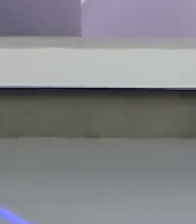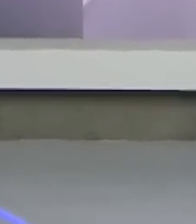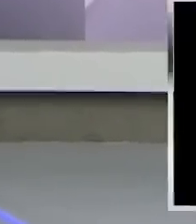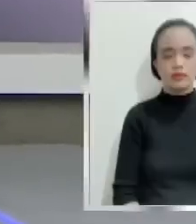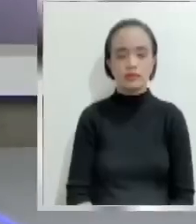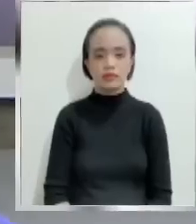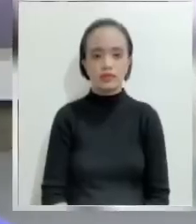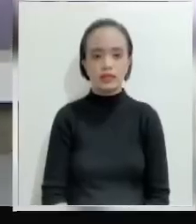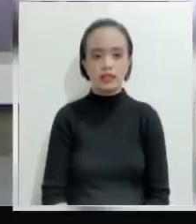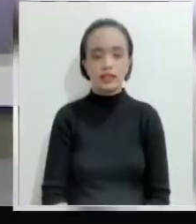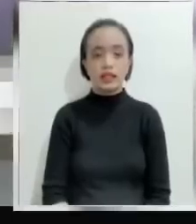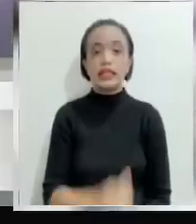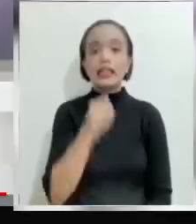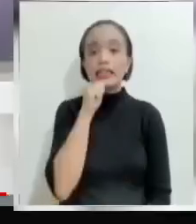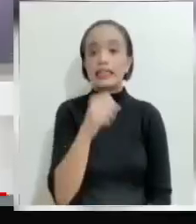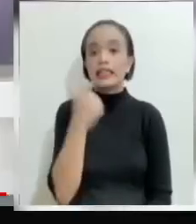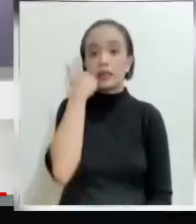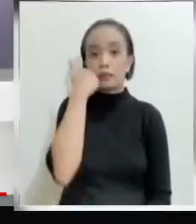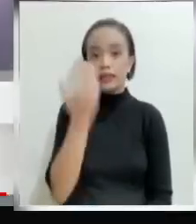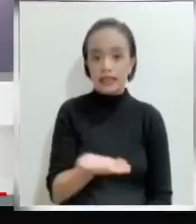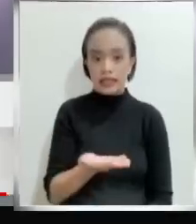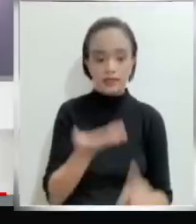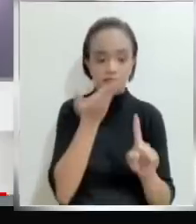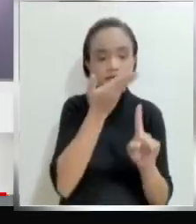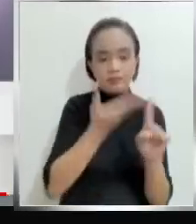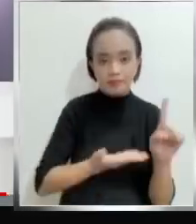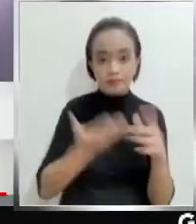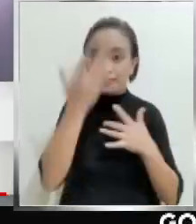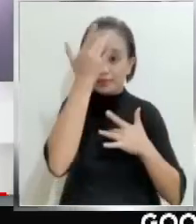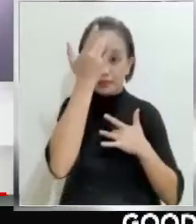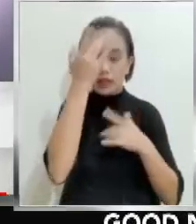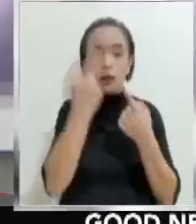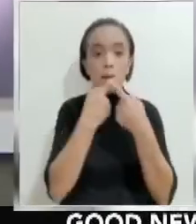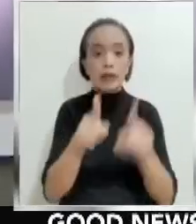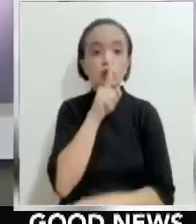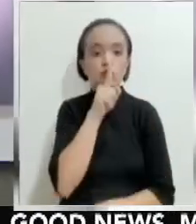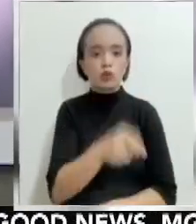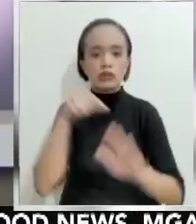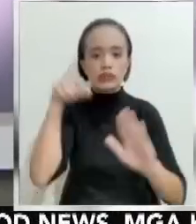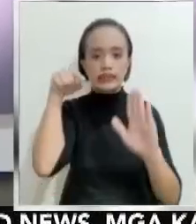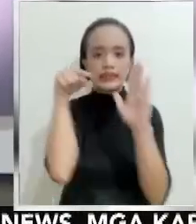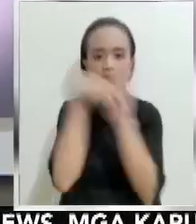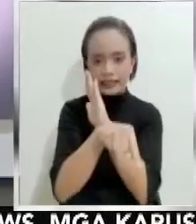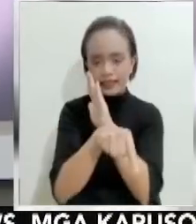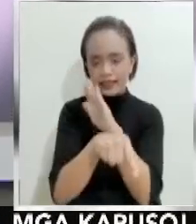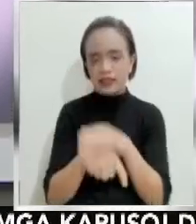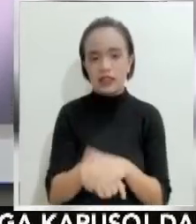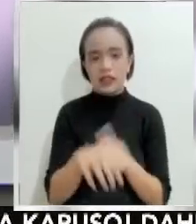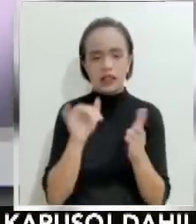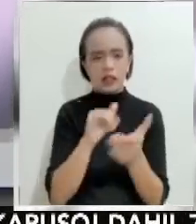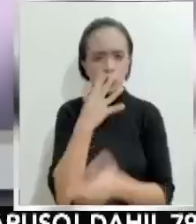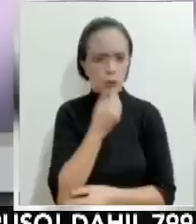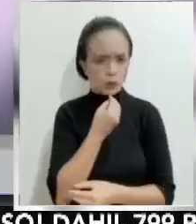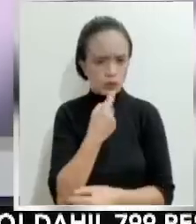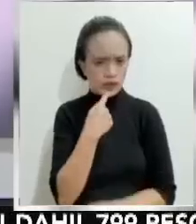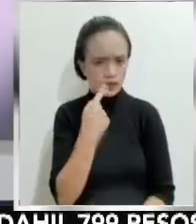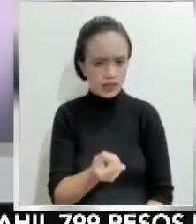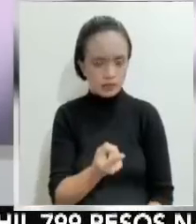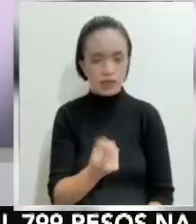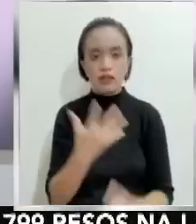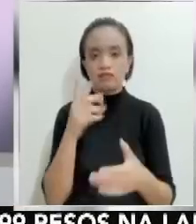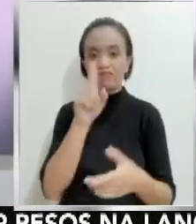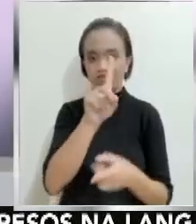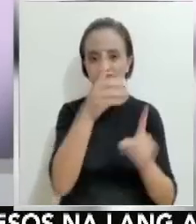namatay dahil sa sakit, kundi sadya umanong pinatay. Yan ang ibinunyag ng isang person deprived of